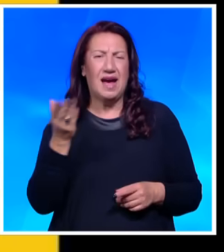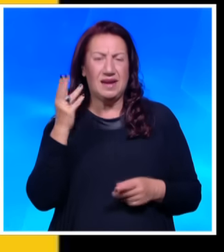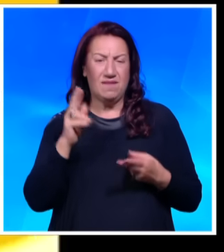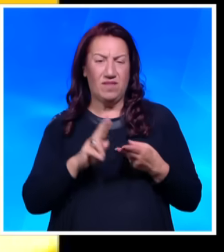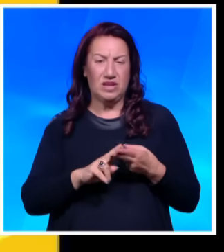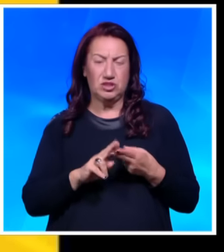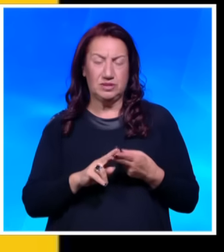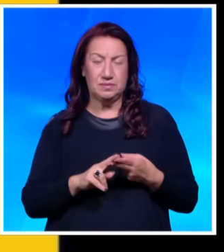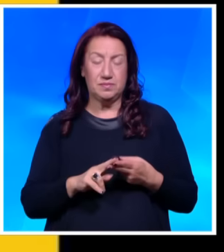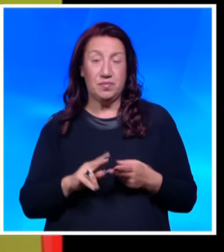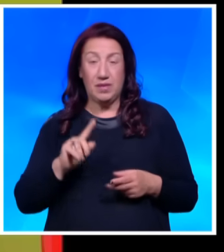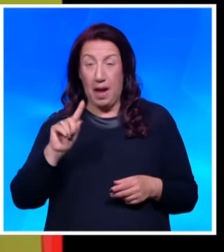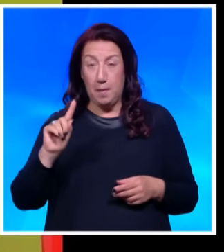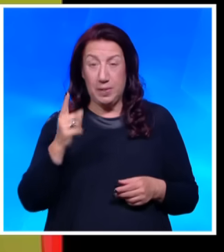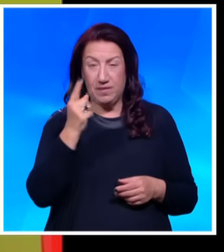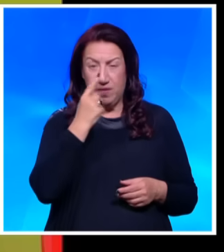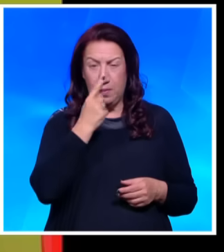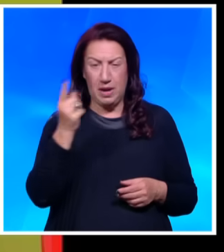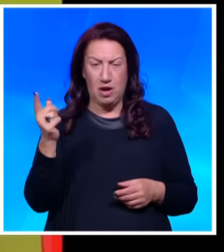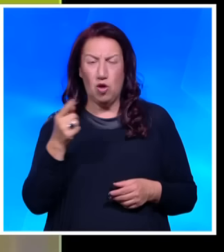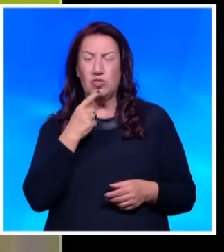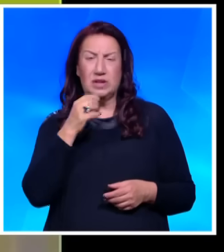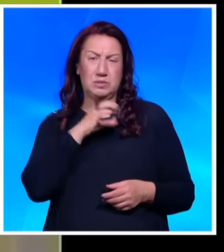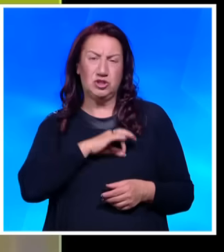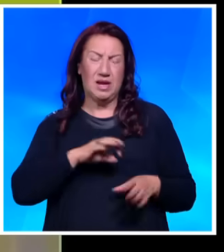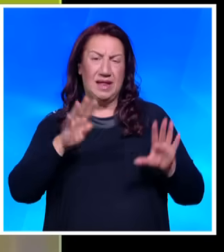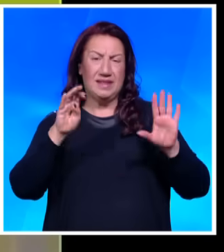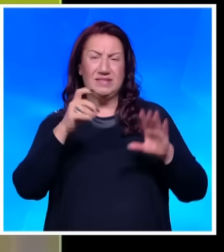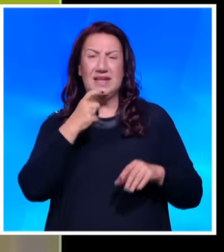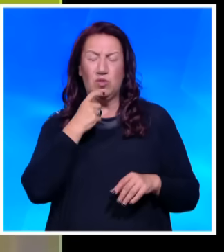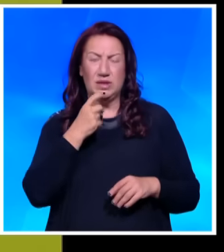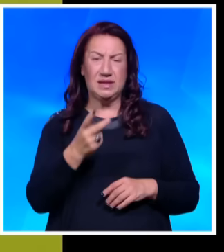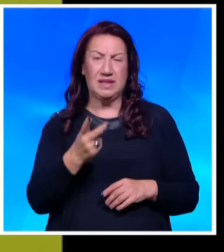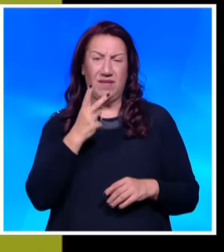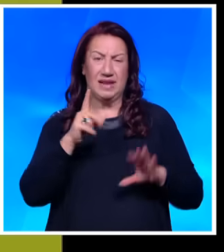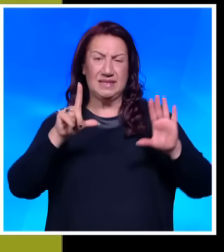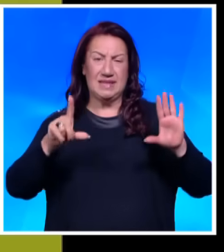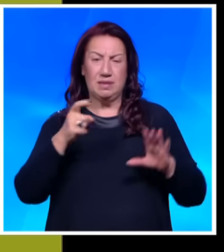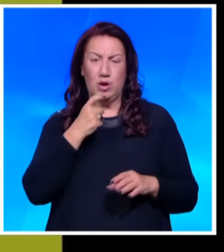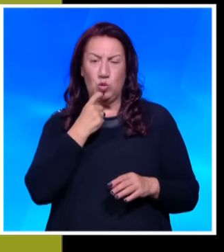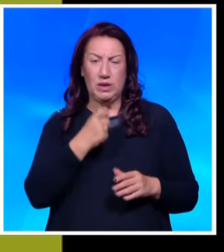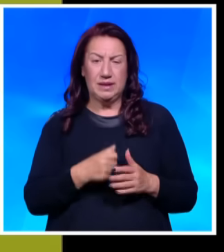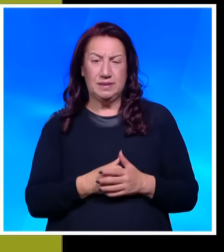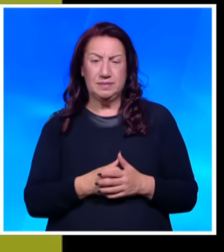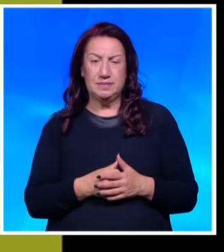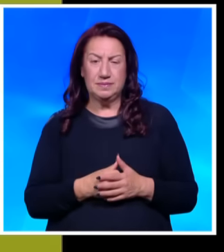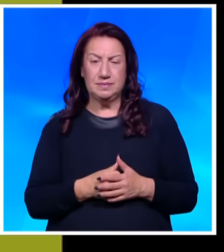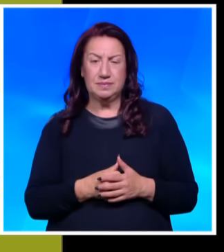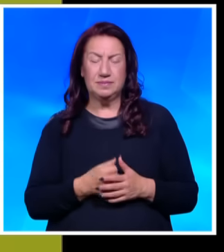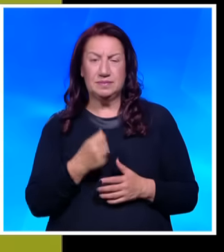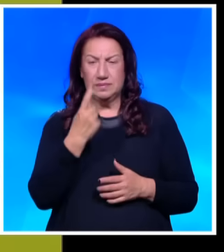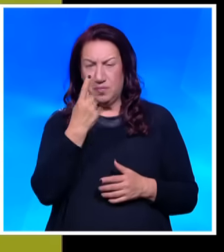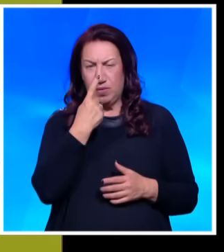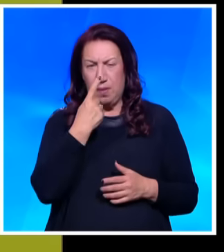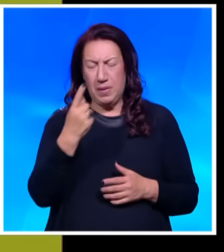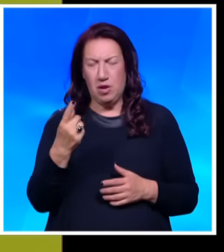Първия си милион Божков прави през 90-те, признава пред BTV през 2007. Първия милион, аз съм почнал